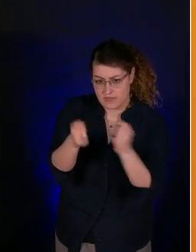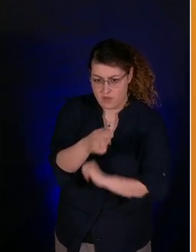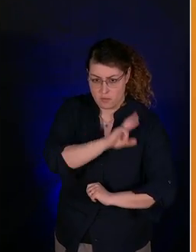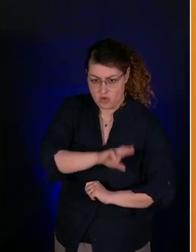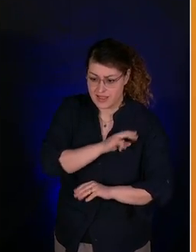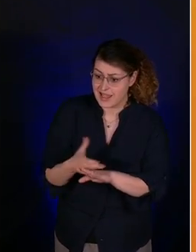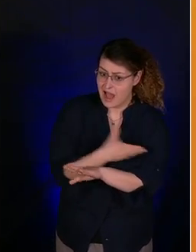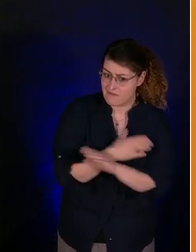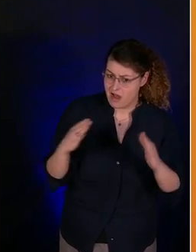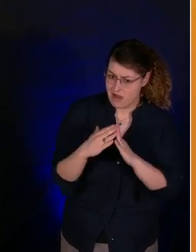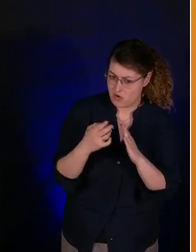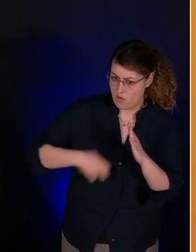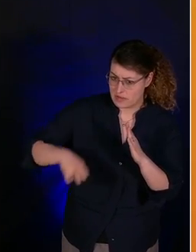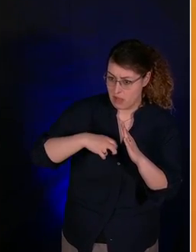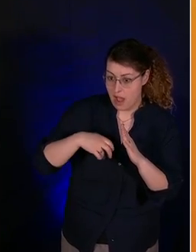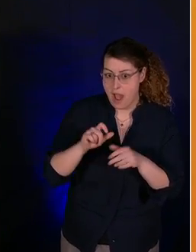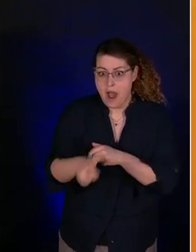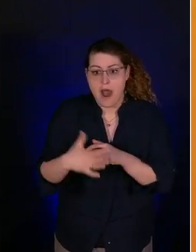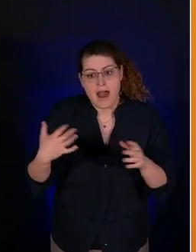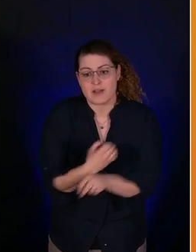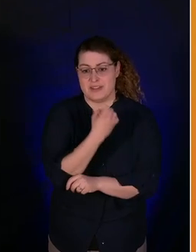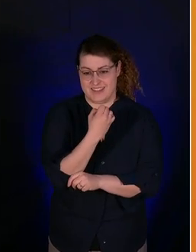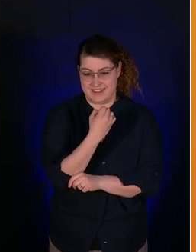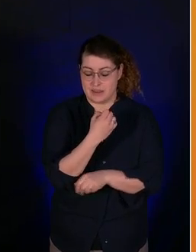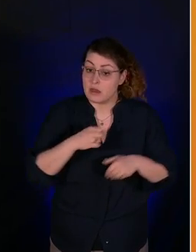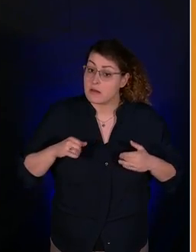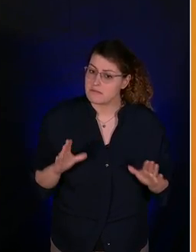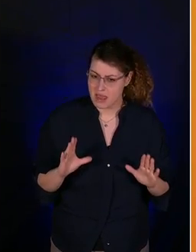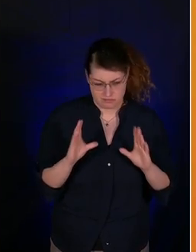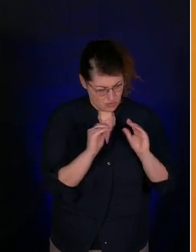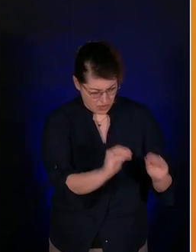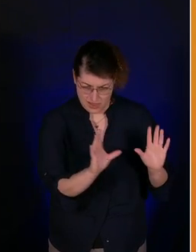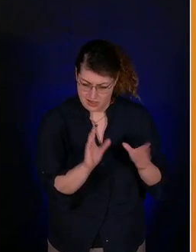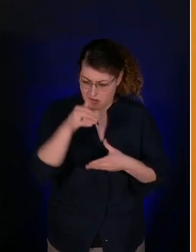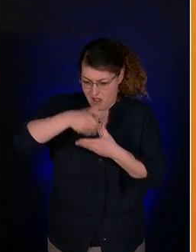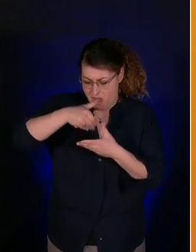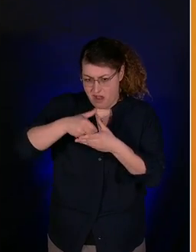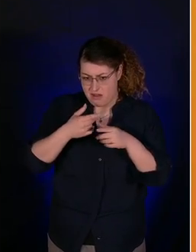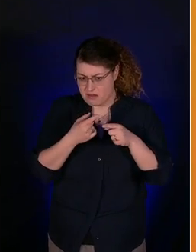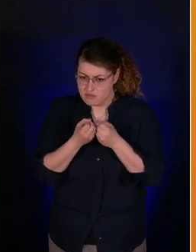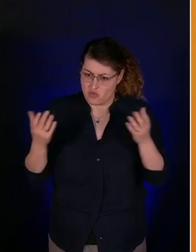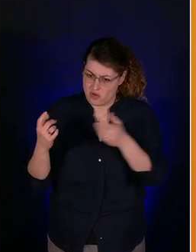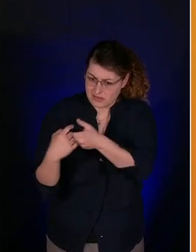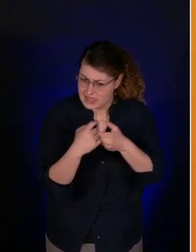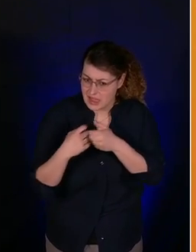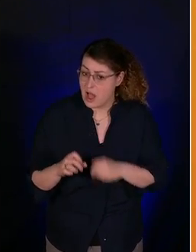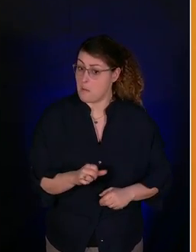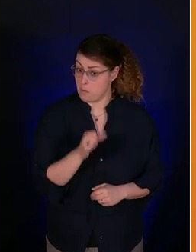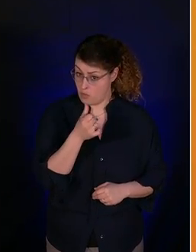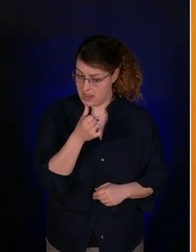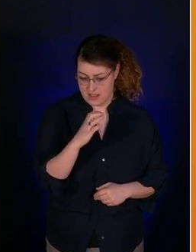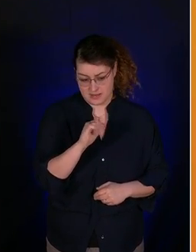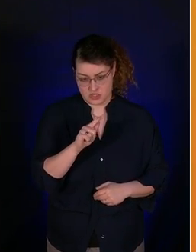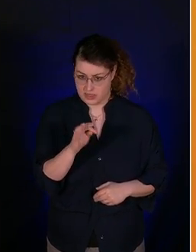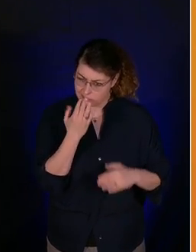le confinement a payé, et qu'actuellement, même si en intersyndicale, elle est portée en premier lieu par la